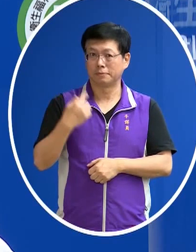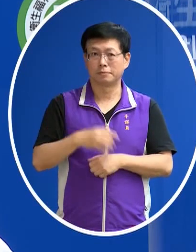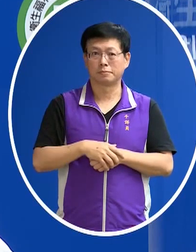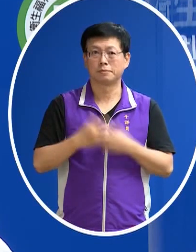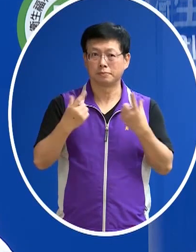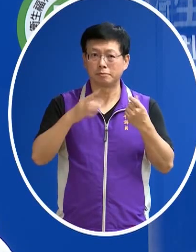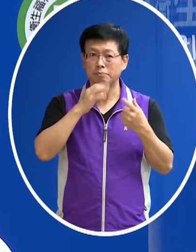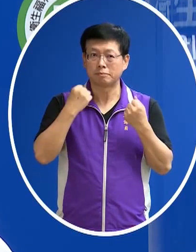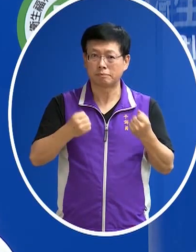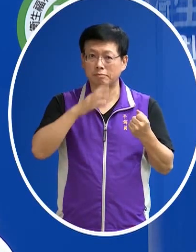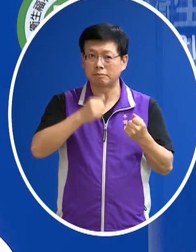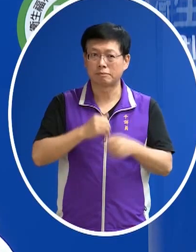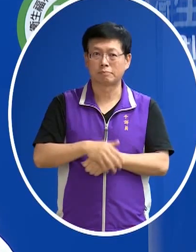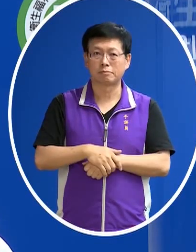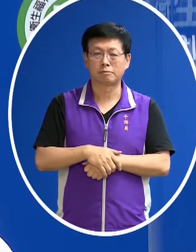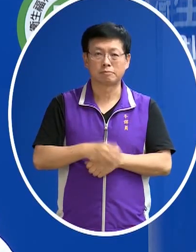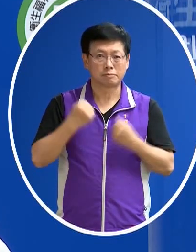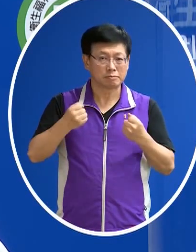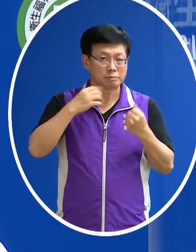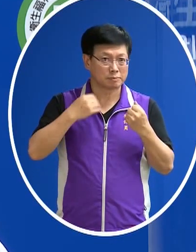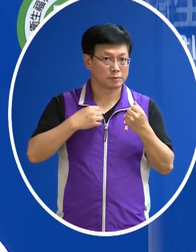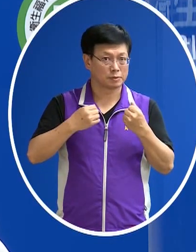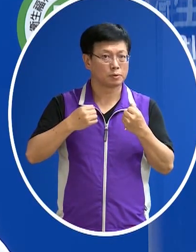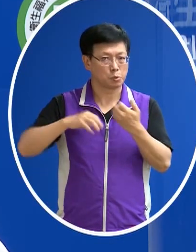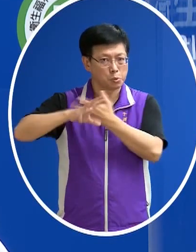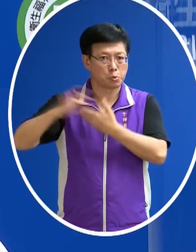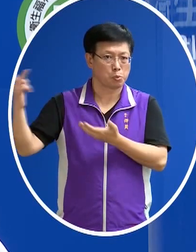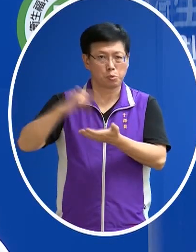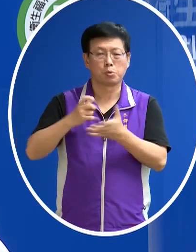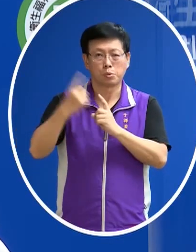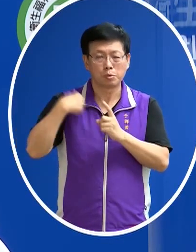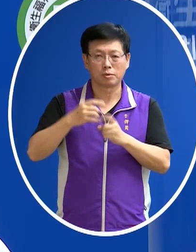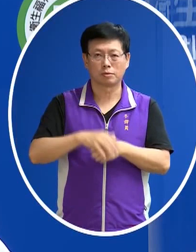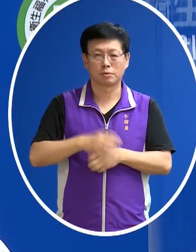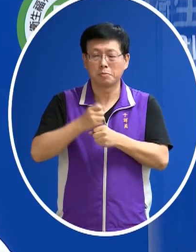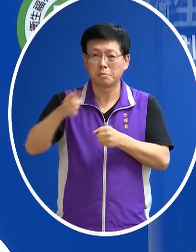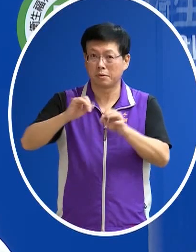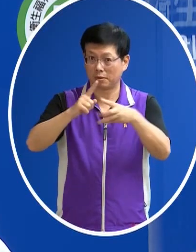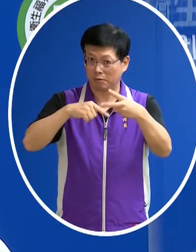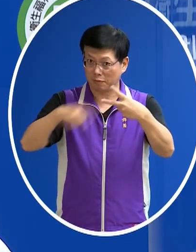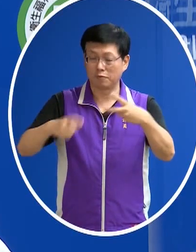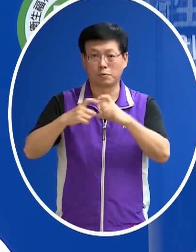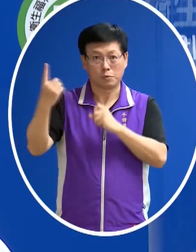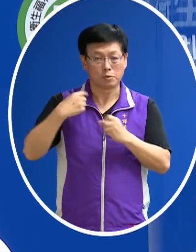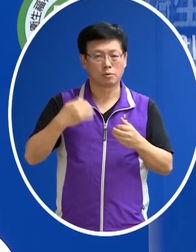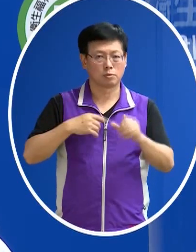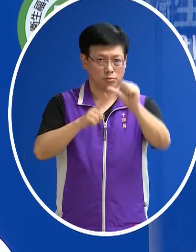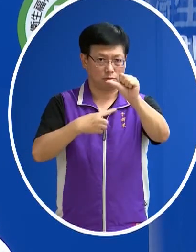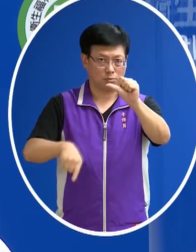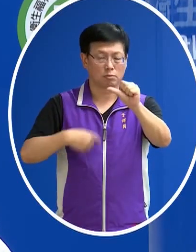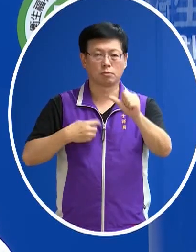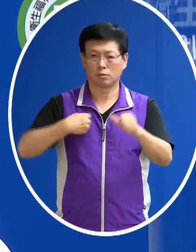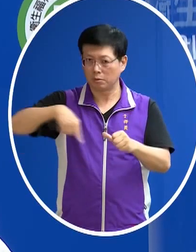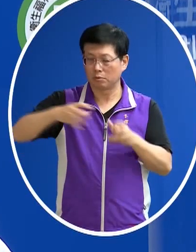有滞留马尔蒂夫与斯里兰卡的国人有回来。那昨天下午到了，那我们就有五位的旅客